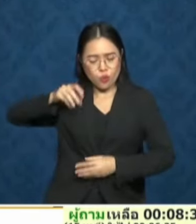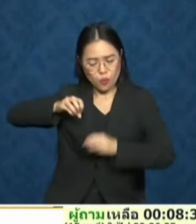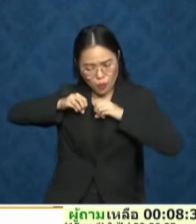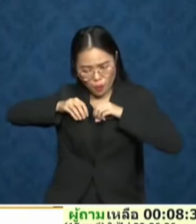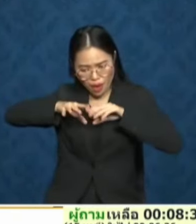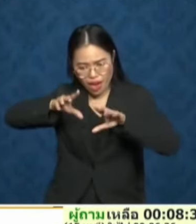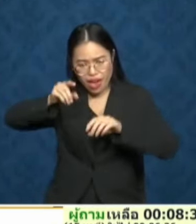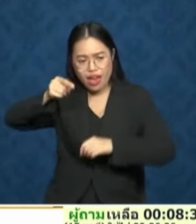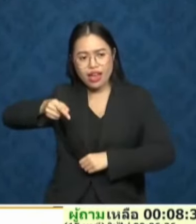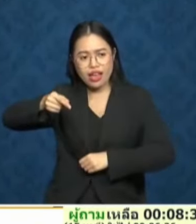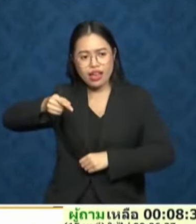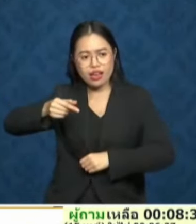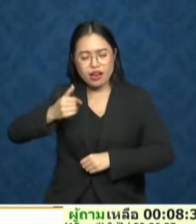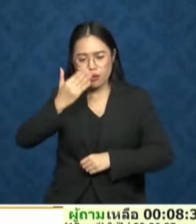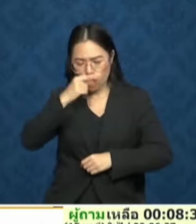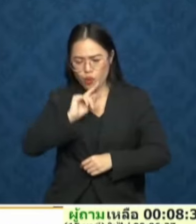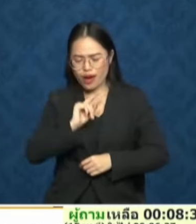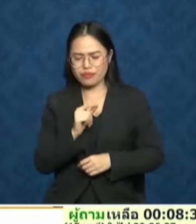ไปจ